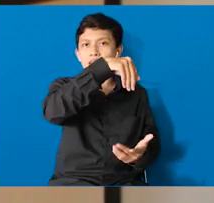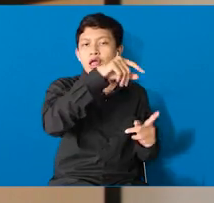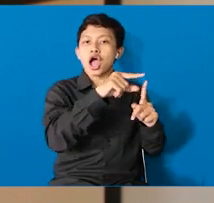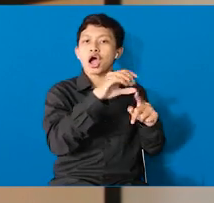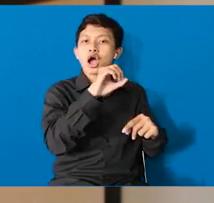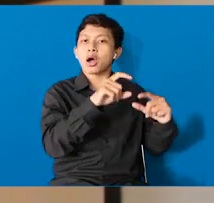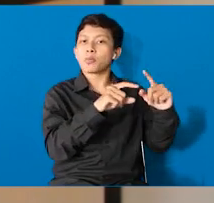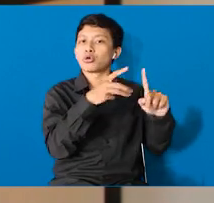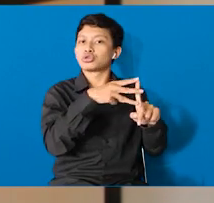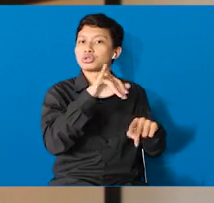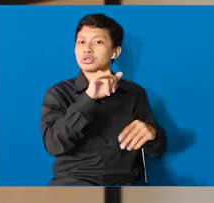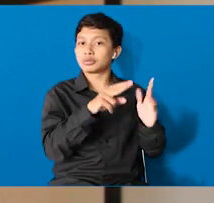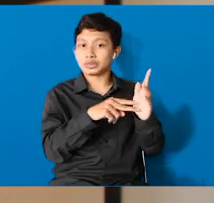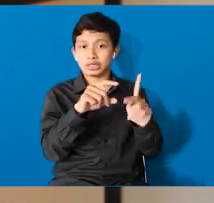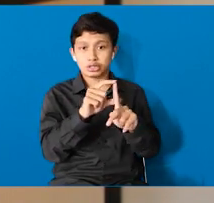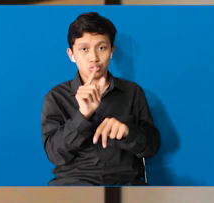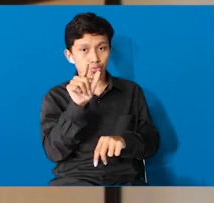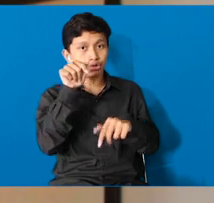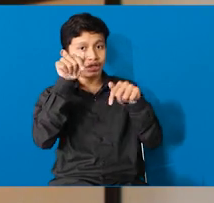kemudian